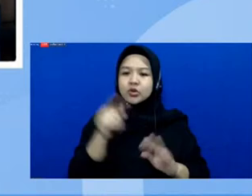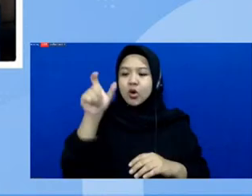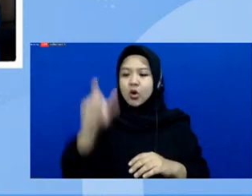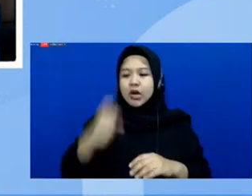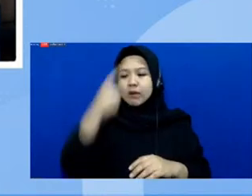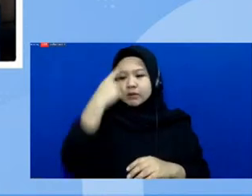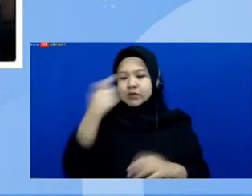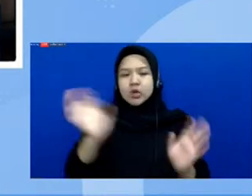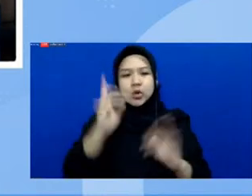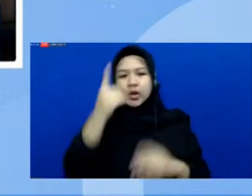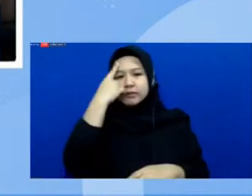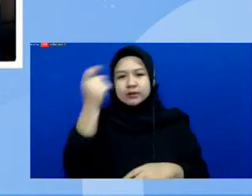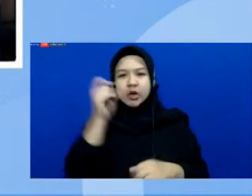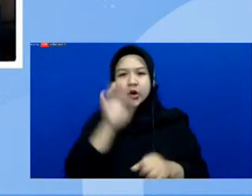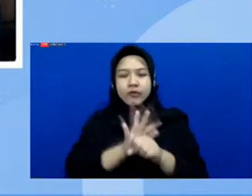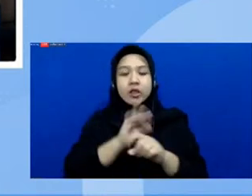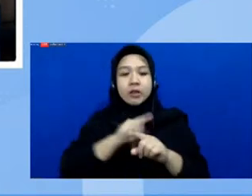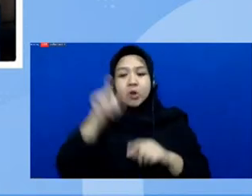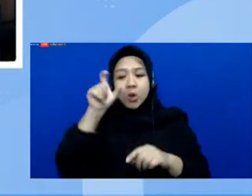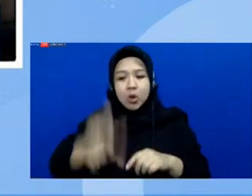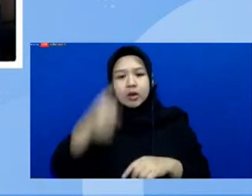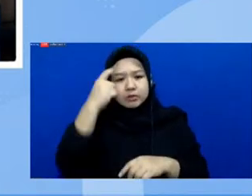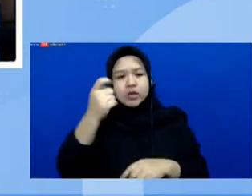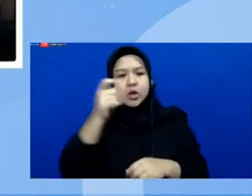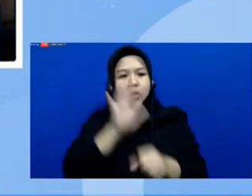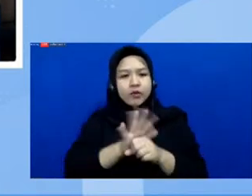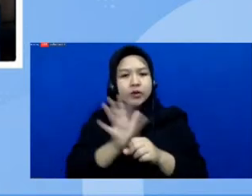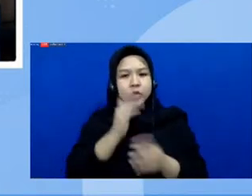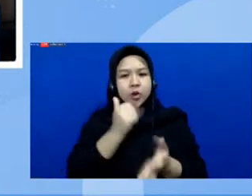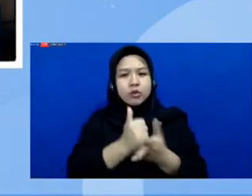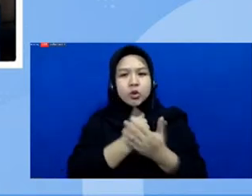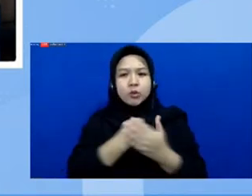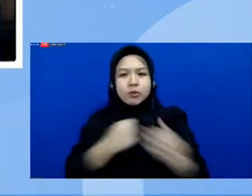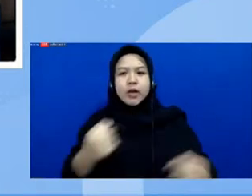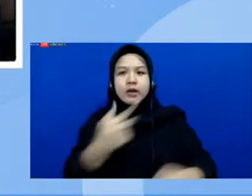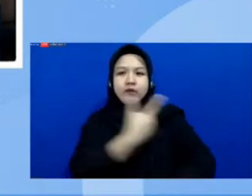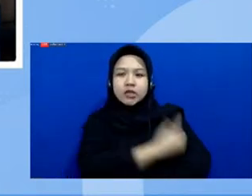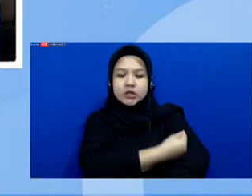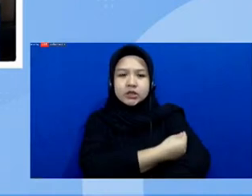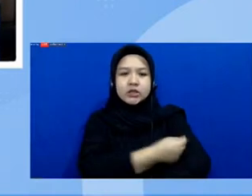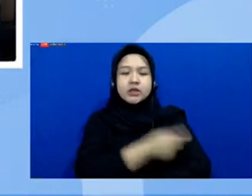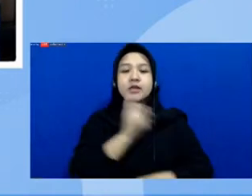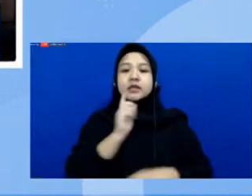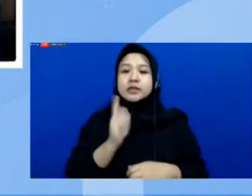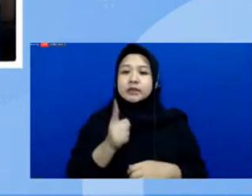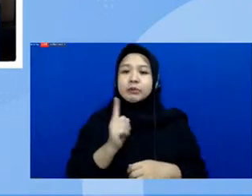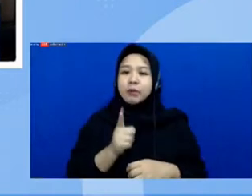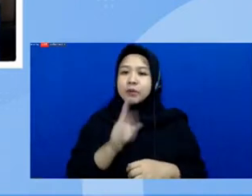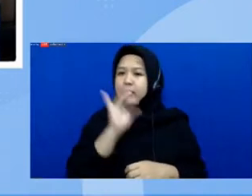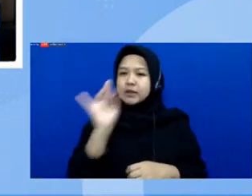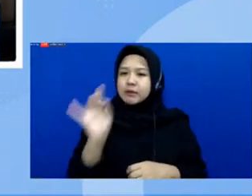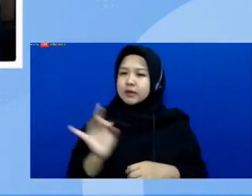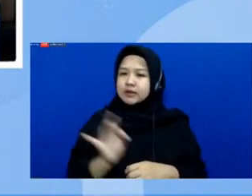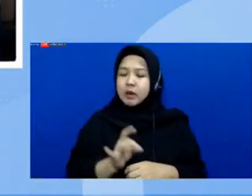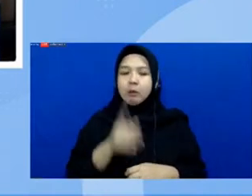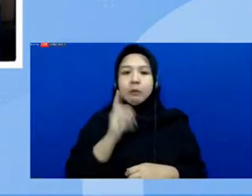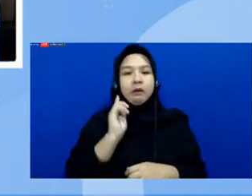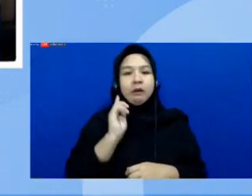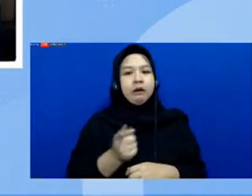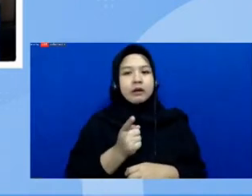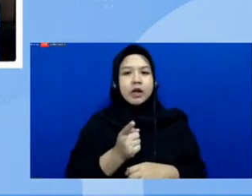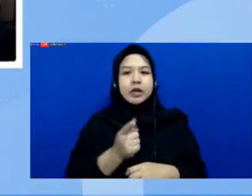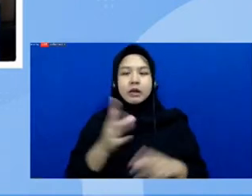percaya COVID, tetapi orang yang percaya COVID pun belum tentu berani divaksin. Ya. Karena apa? Macam-macam, ada yang mendapat